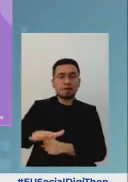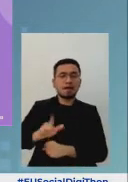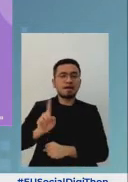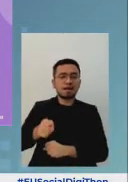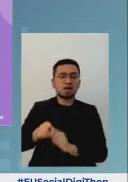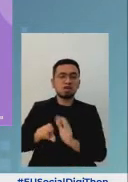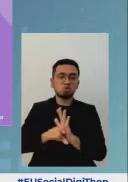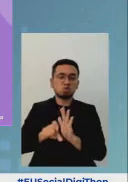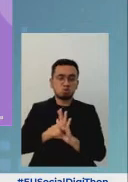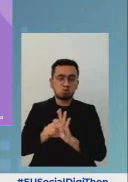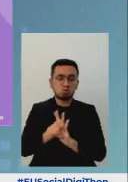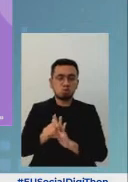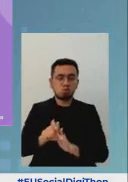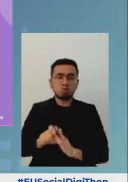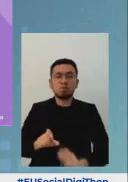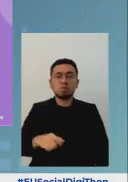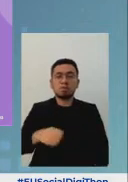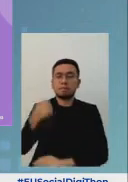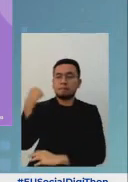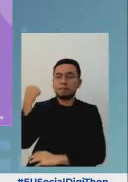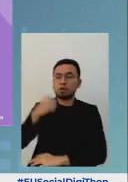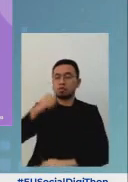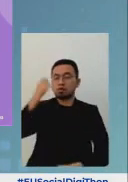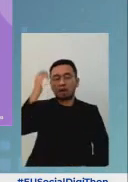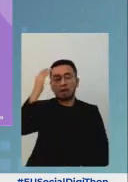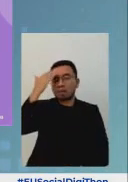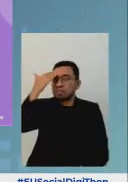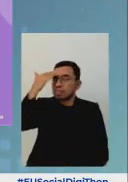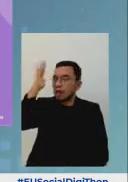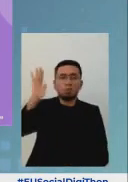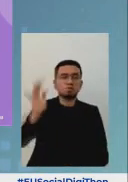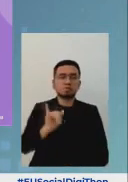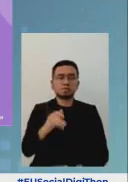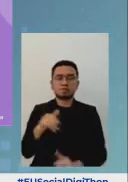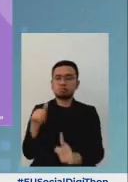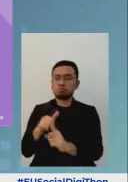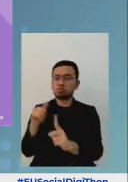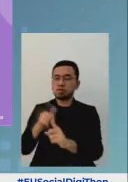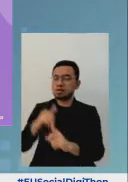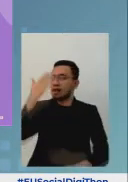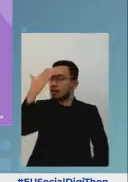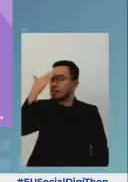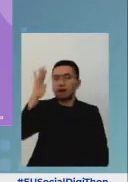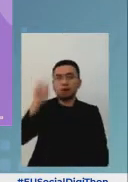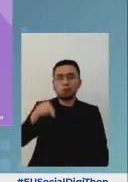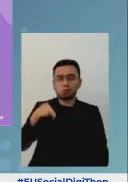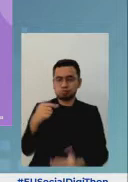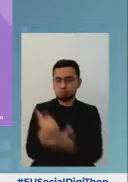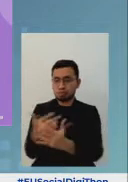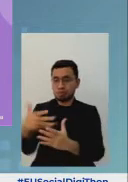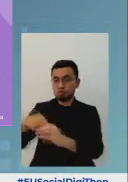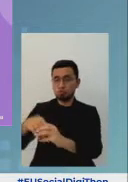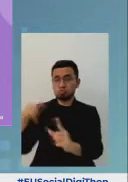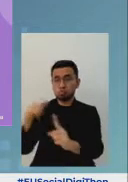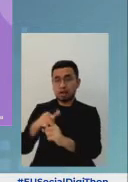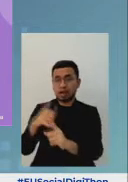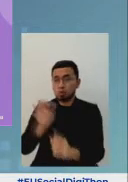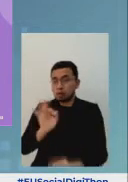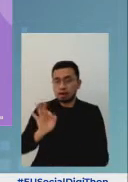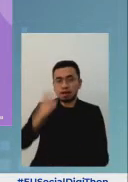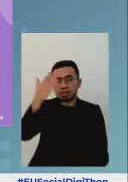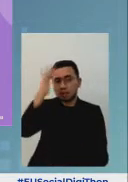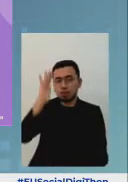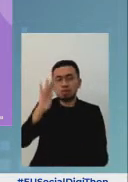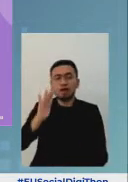jadi semakin tidak sadar batasnya dan akhirnya mengalami kecanduan membuli, ya, atau kecanduan merundung.